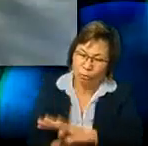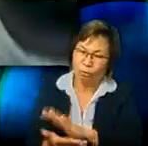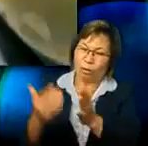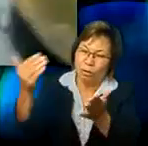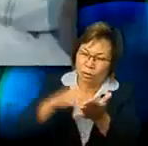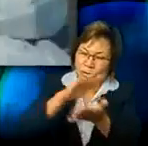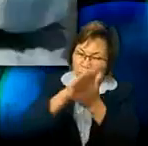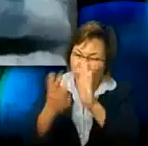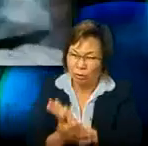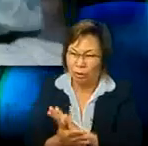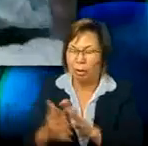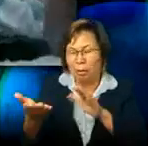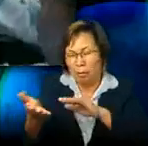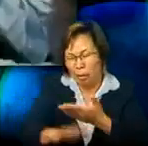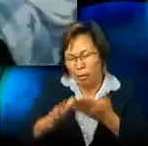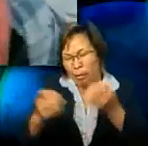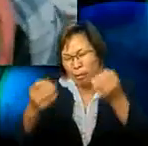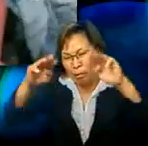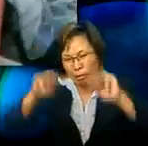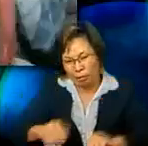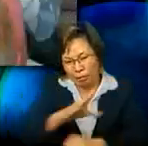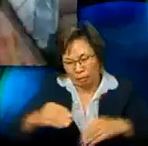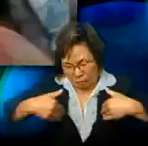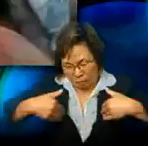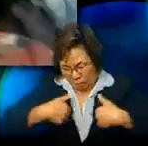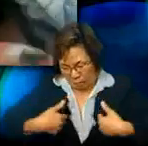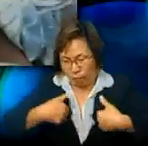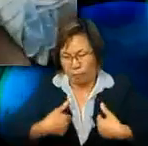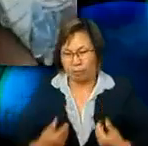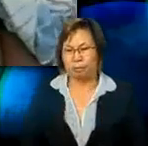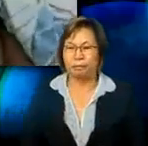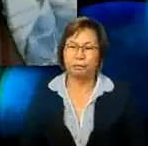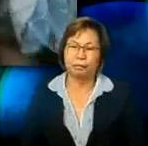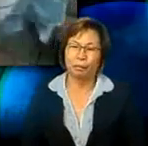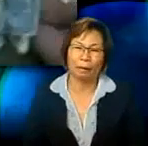jadi, malah telah membawa korban banyak nyawa manusia dan haiwan.